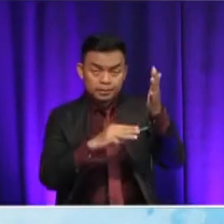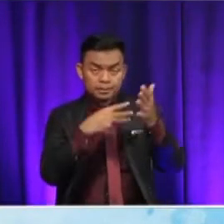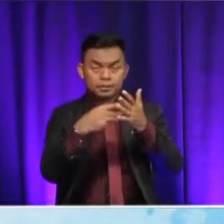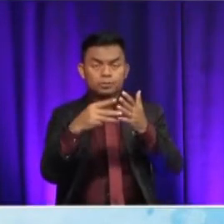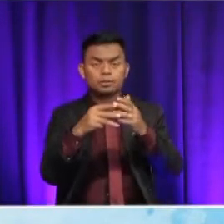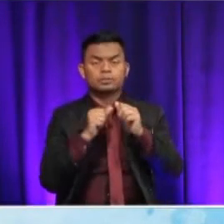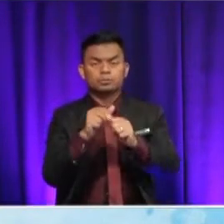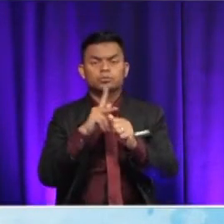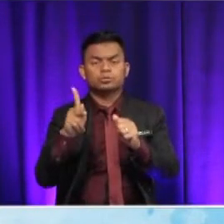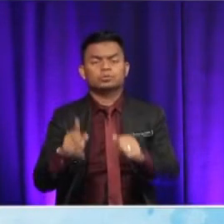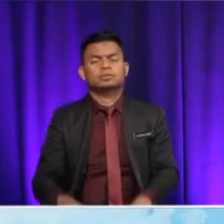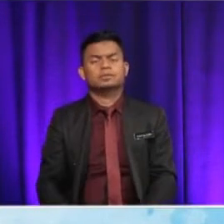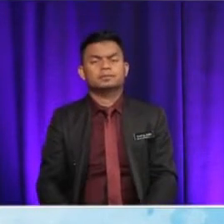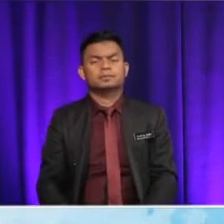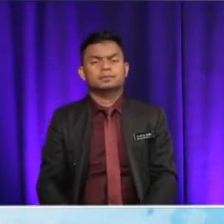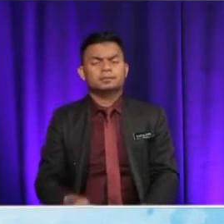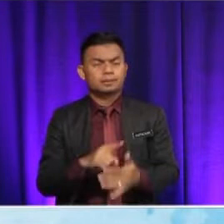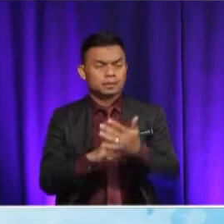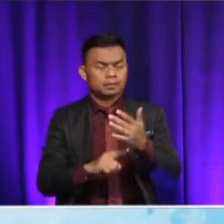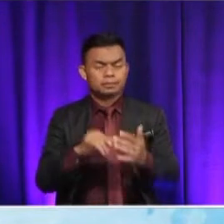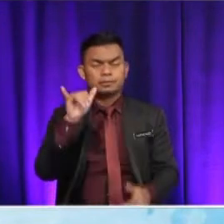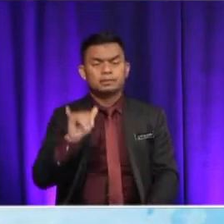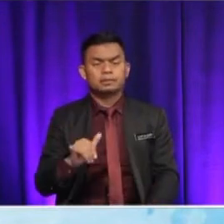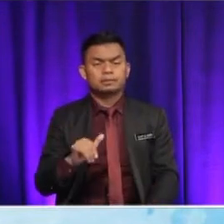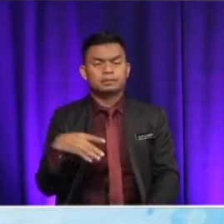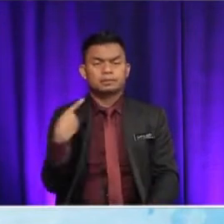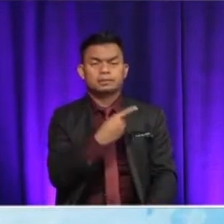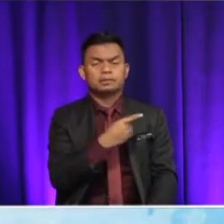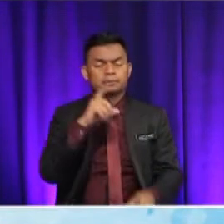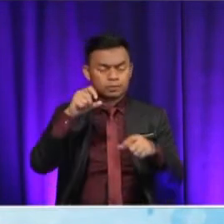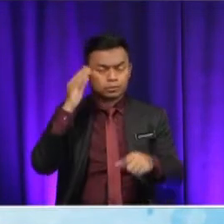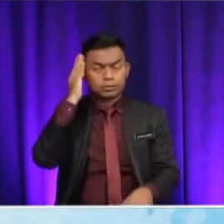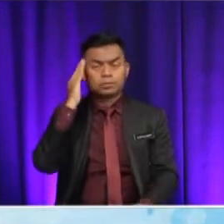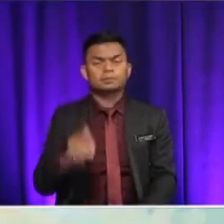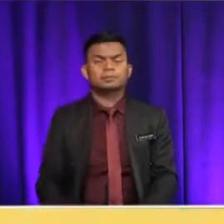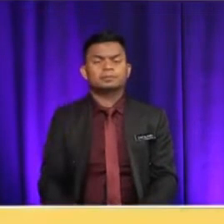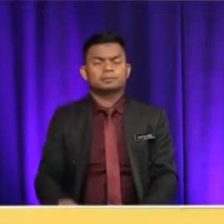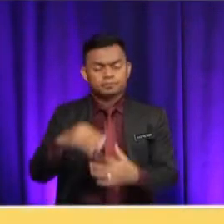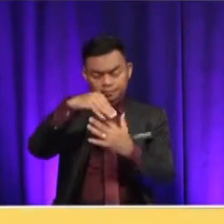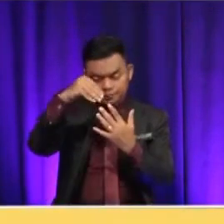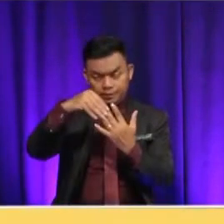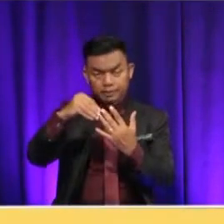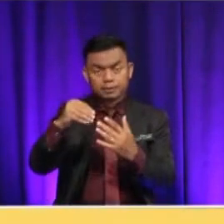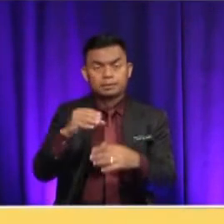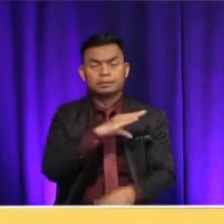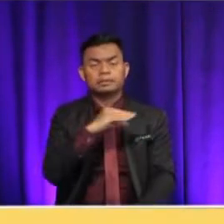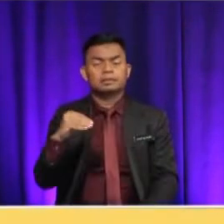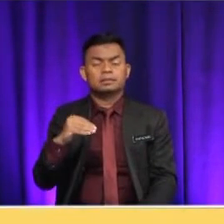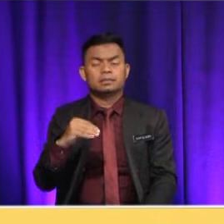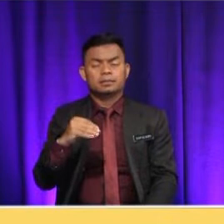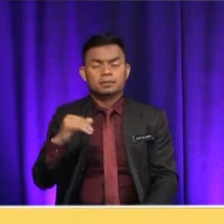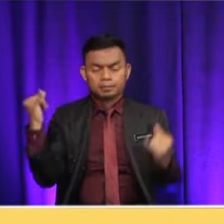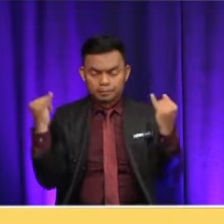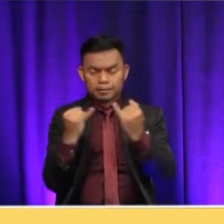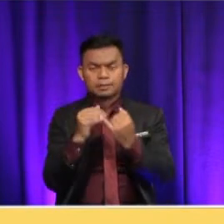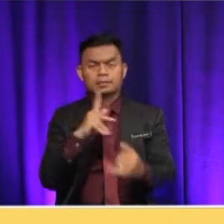B, pipe perkhidmatan, kunci pipe perhubungan. Pilih dan padankan elemen tersebut dengan tafsir lukisan